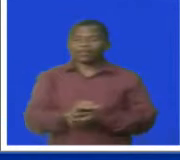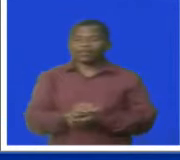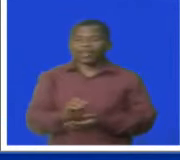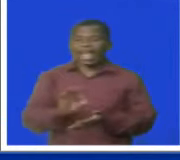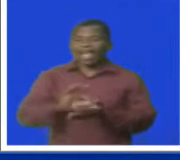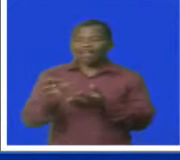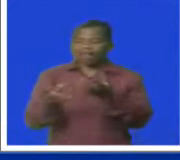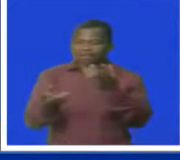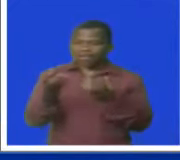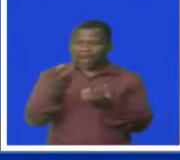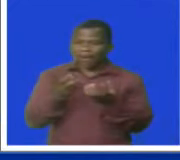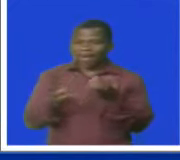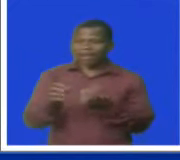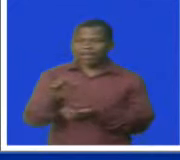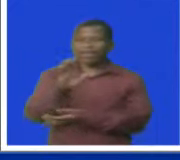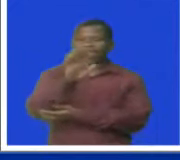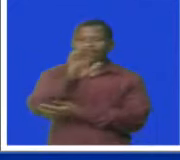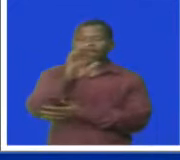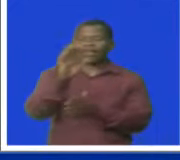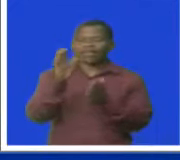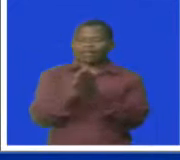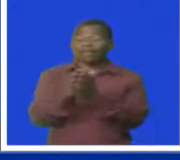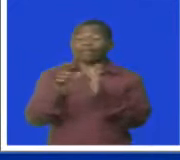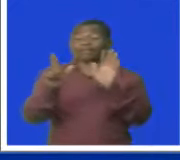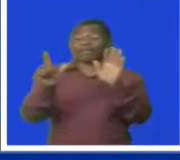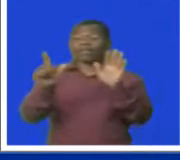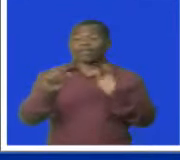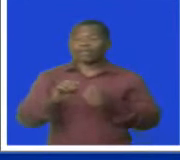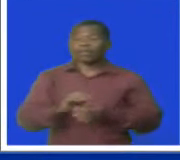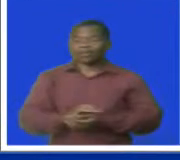bangu 517.